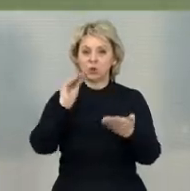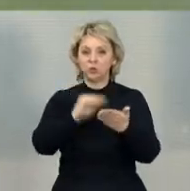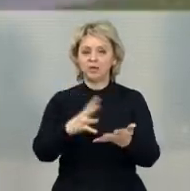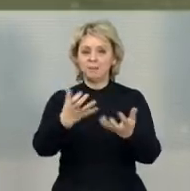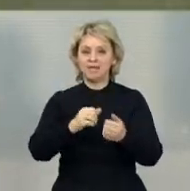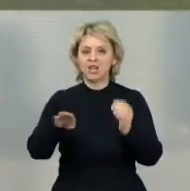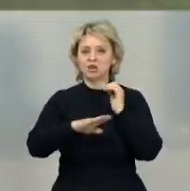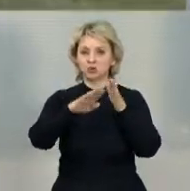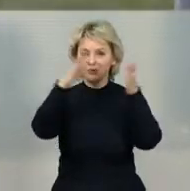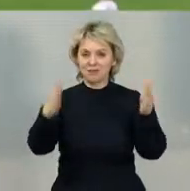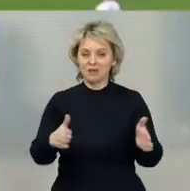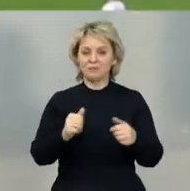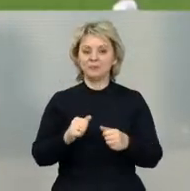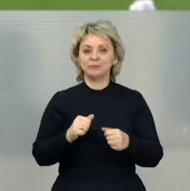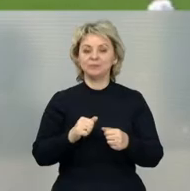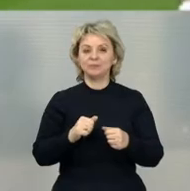приняла штанга.